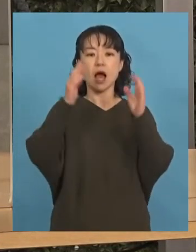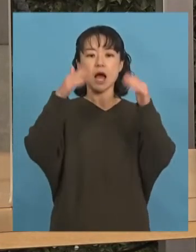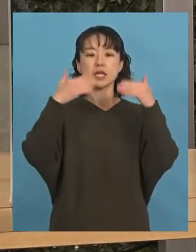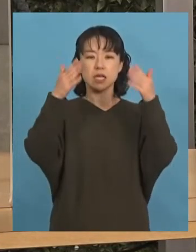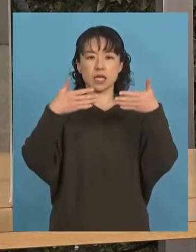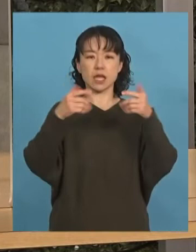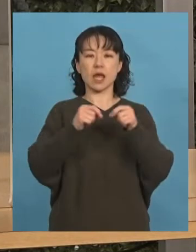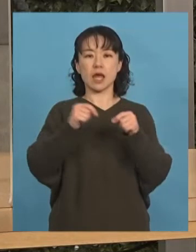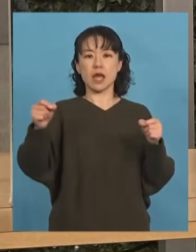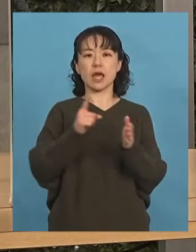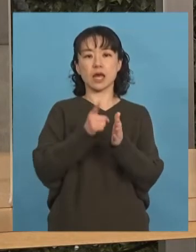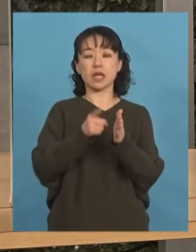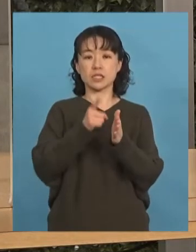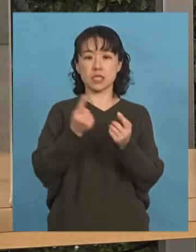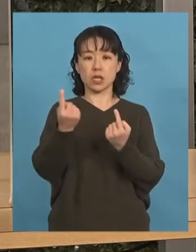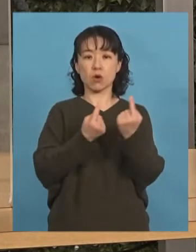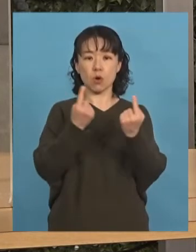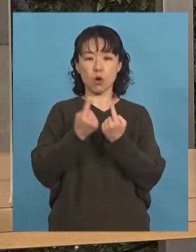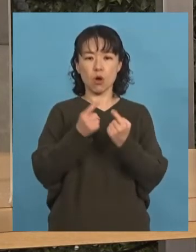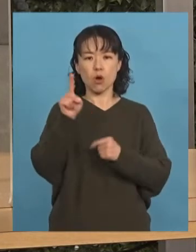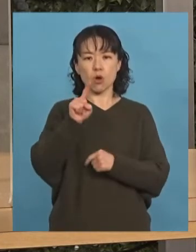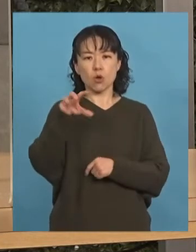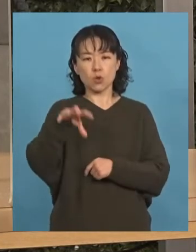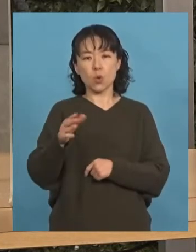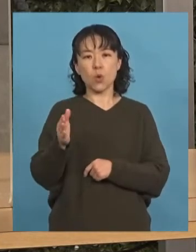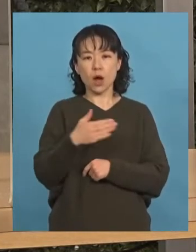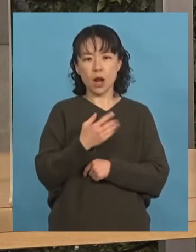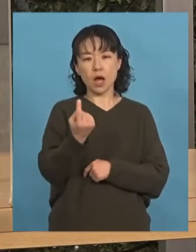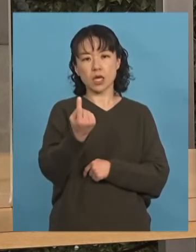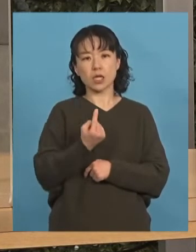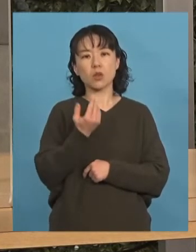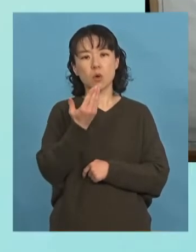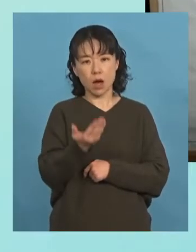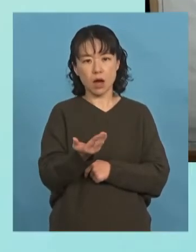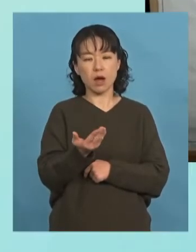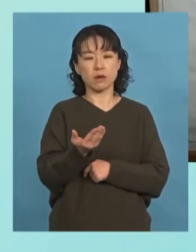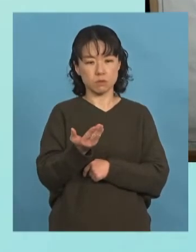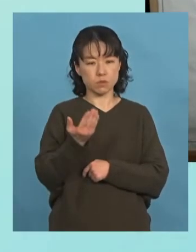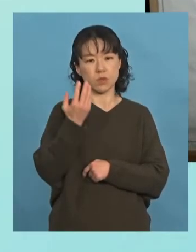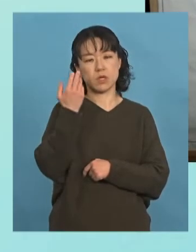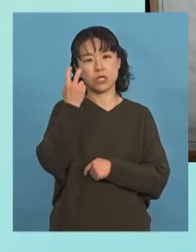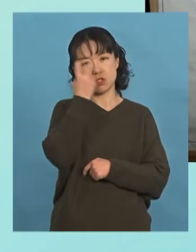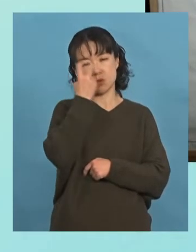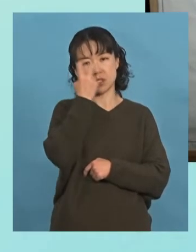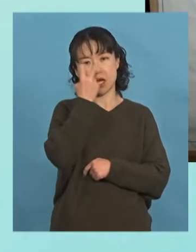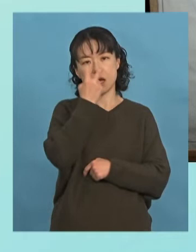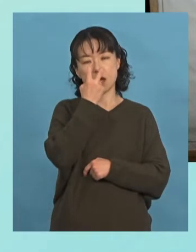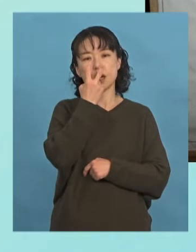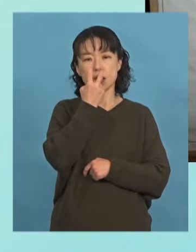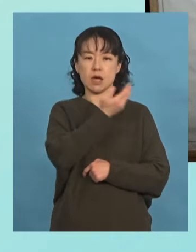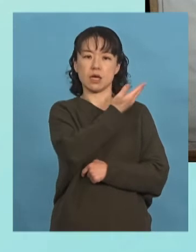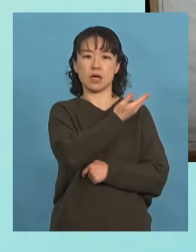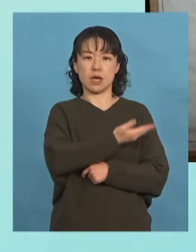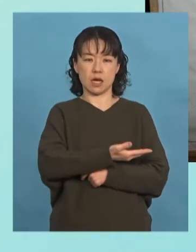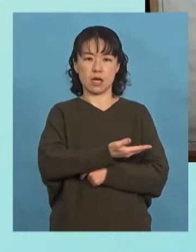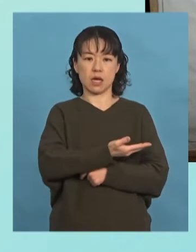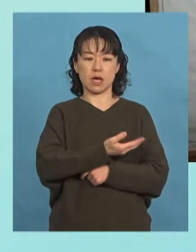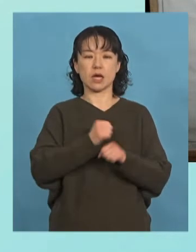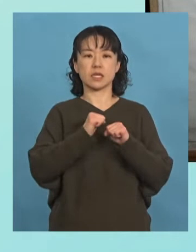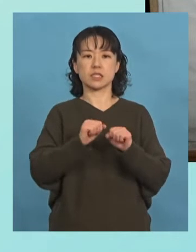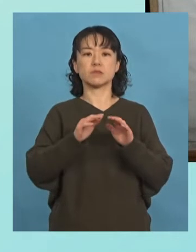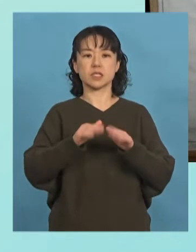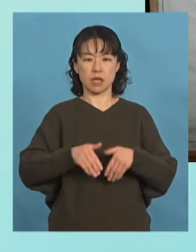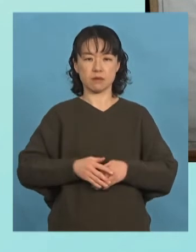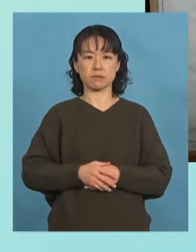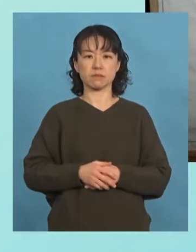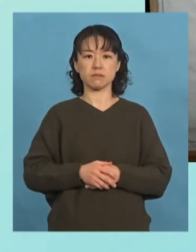永源寺の来訪者がどちらからお越しになったかというのを、このようなシールを貼っていただいて調